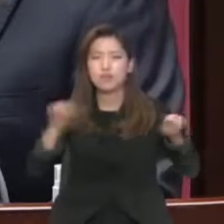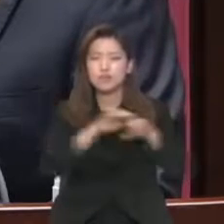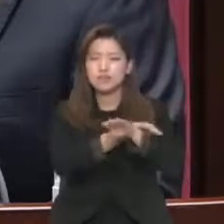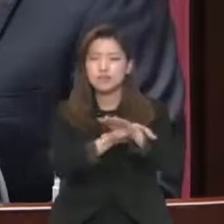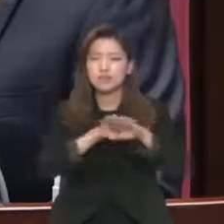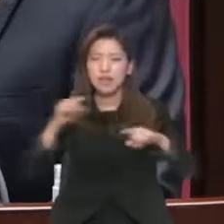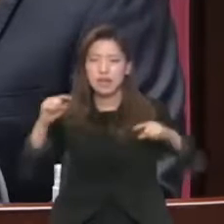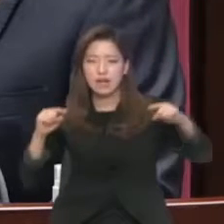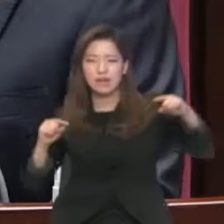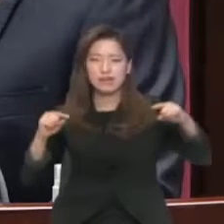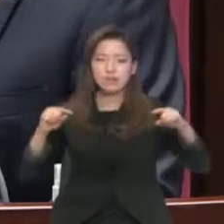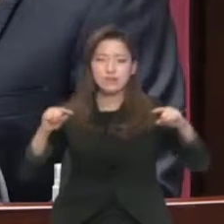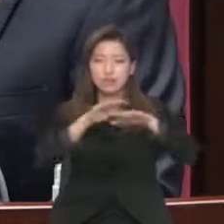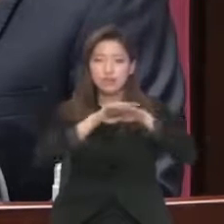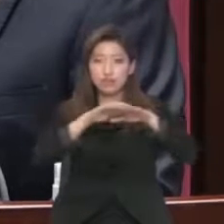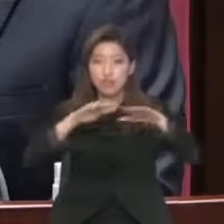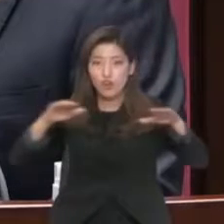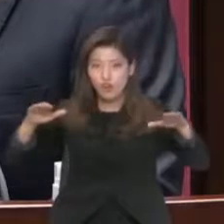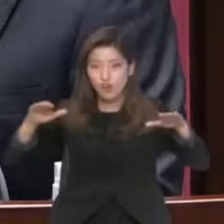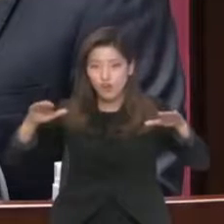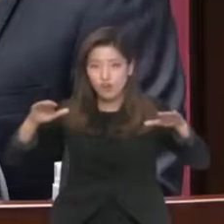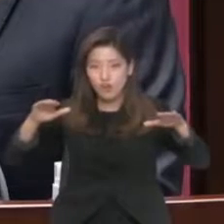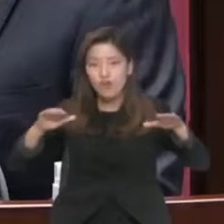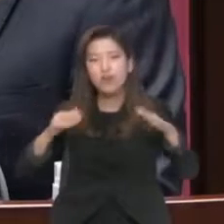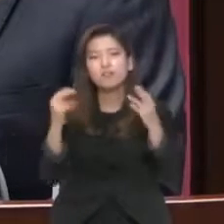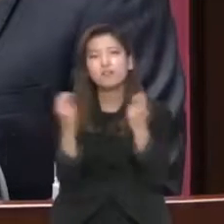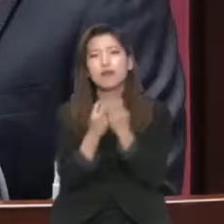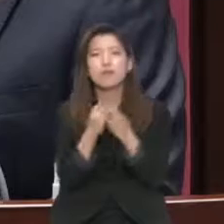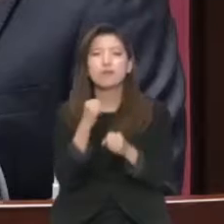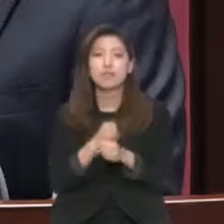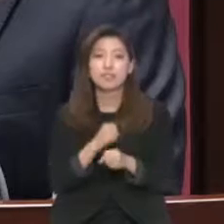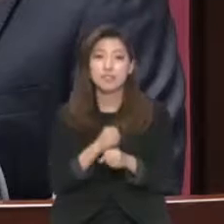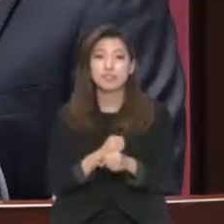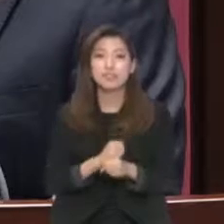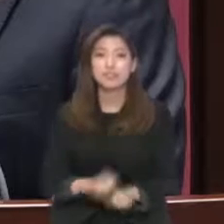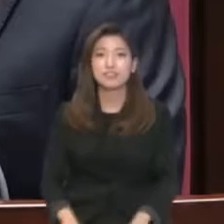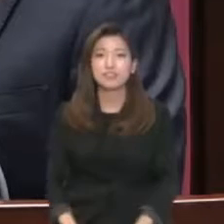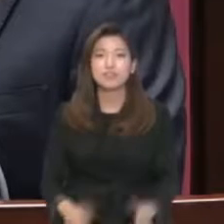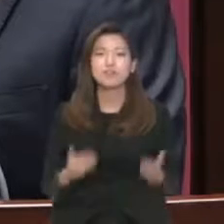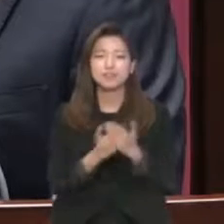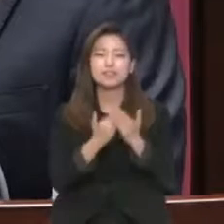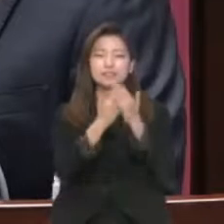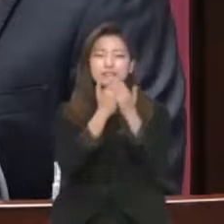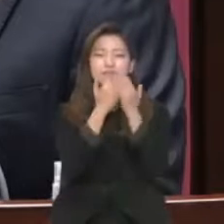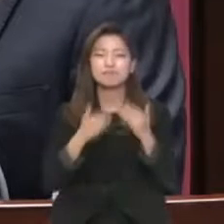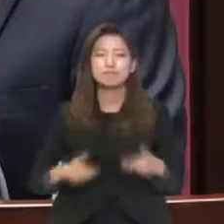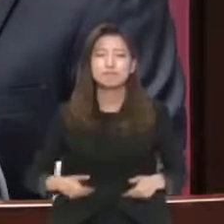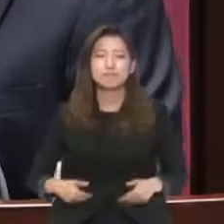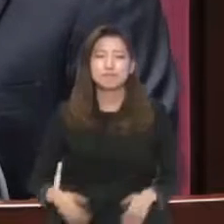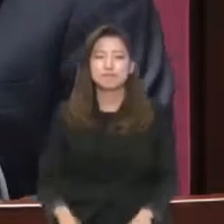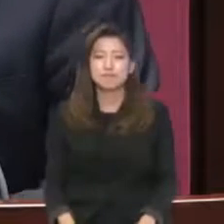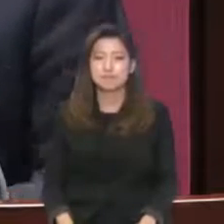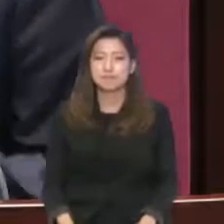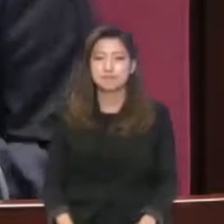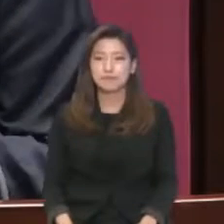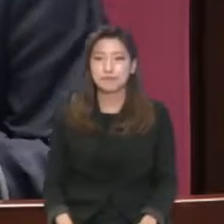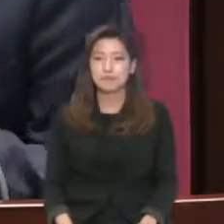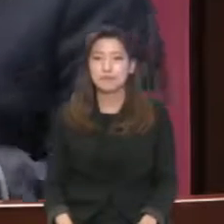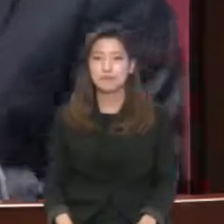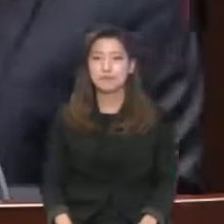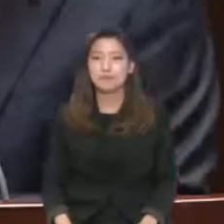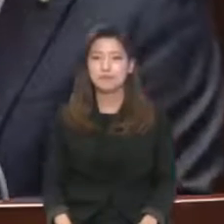균형점을 찾으면서 통합된 대안들을 찾아나갈 것인가 이런 측면들로 발전시켜야 하는 문제의식이라고 생각합니다.